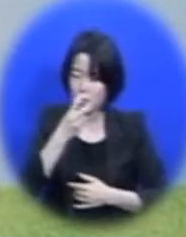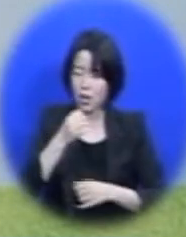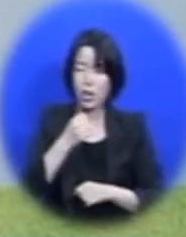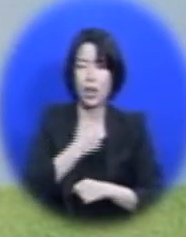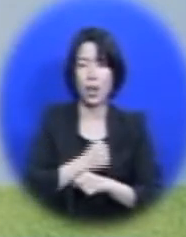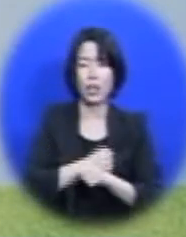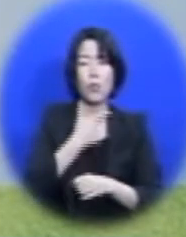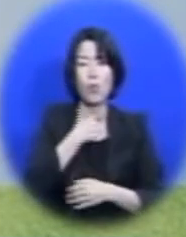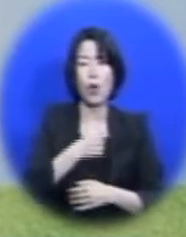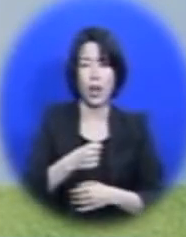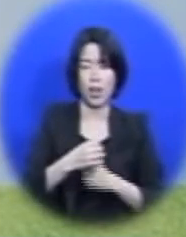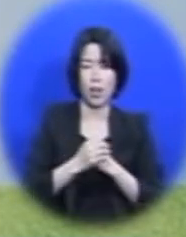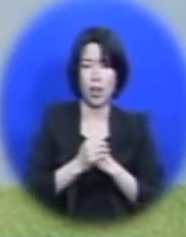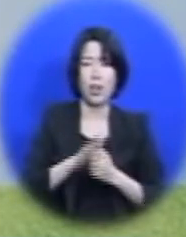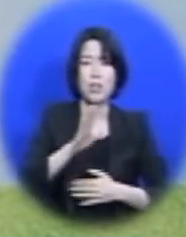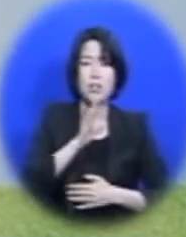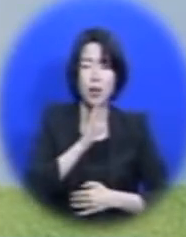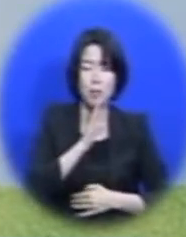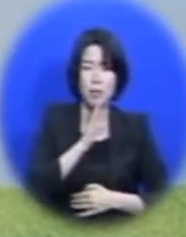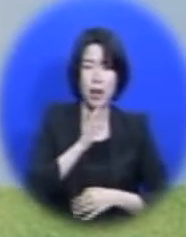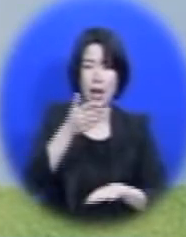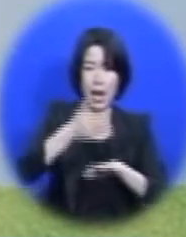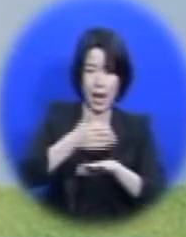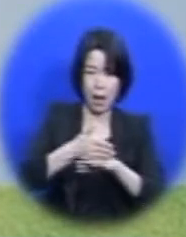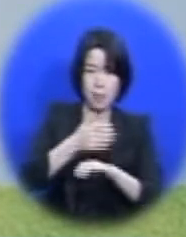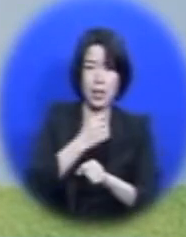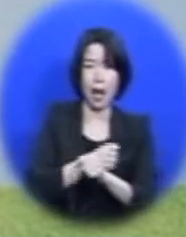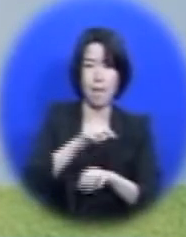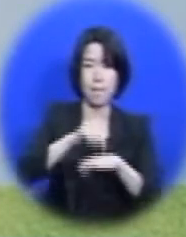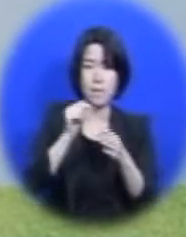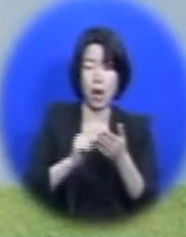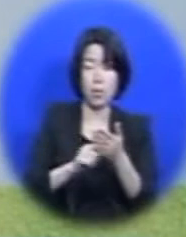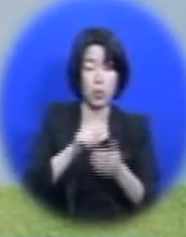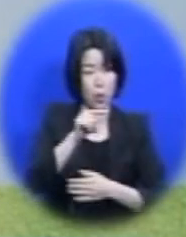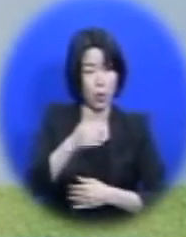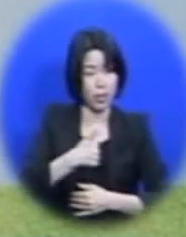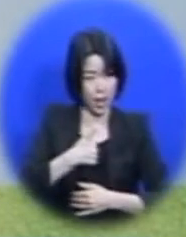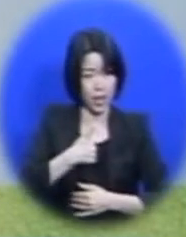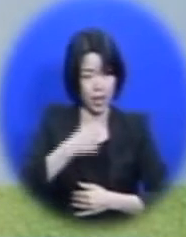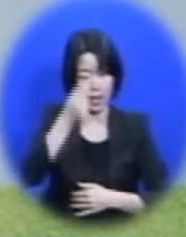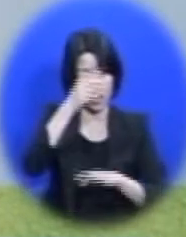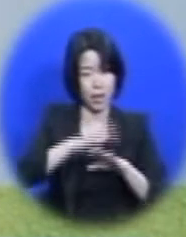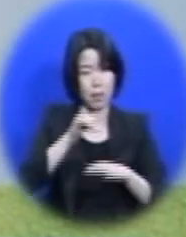원하십니다. 정말 감사한 마음으로 너는 나에게 예배하니?